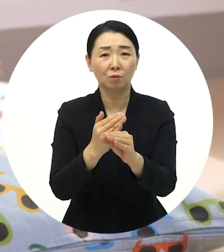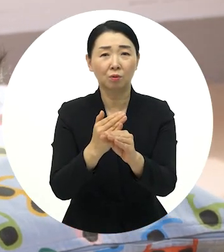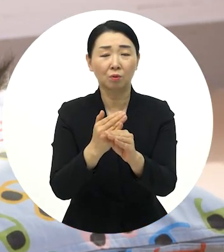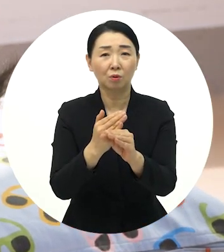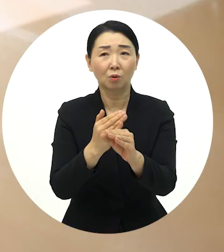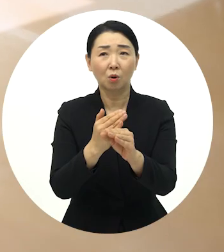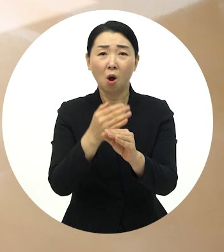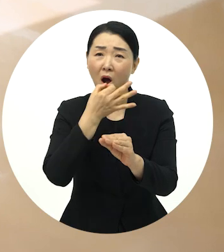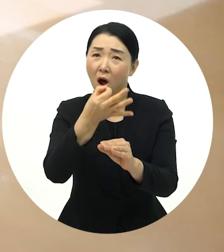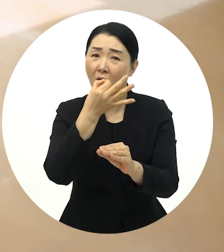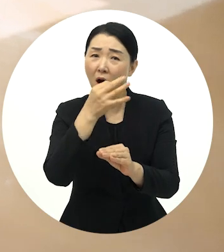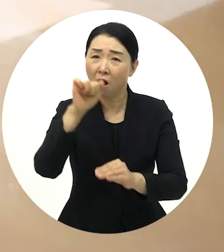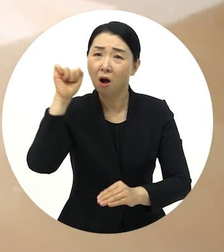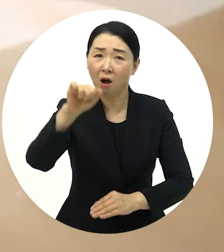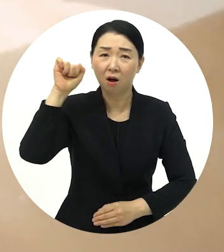저 바빠요.